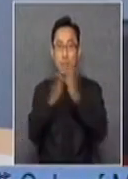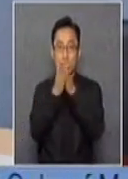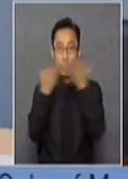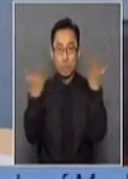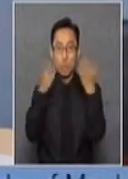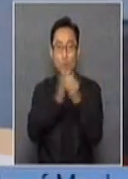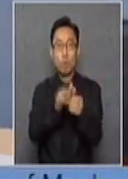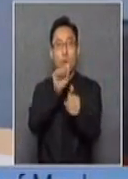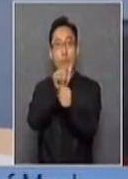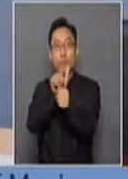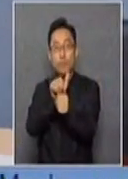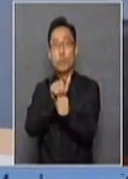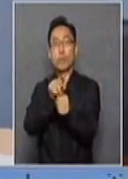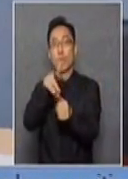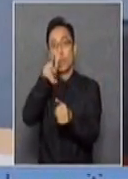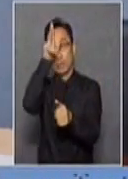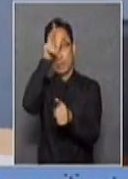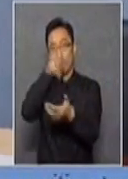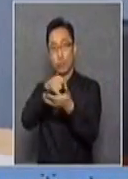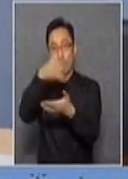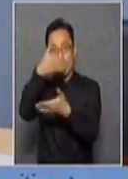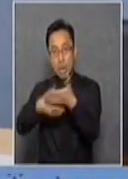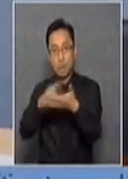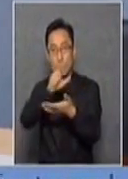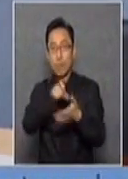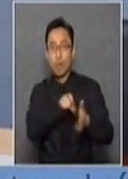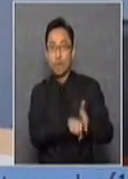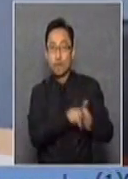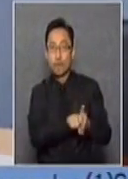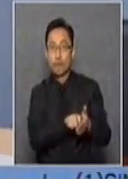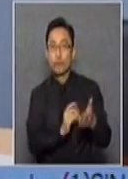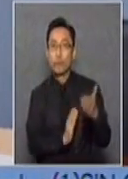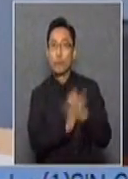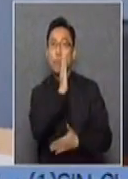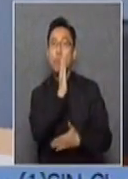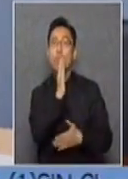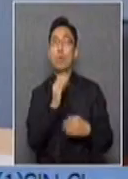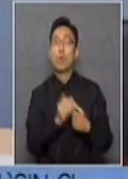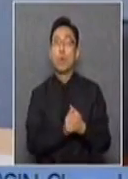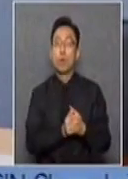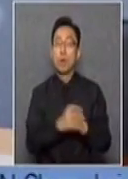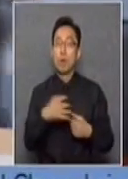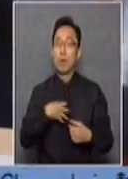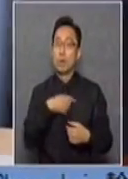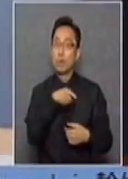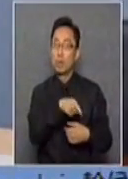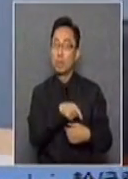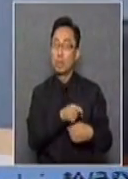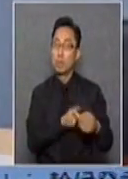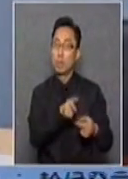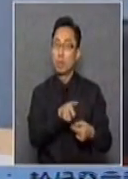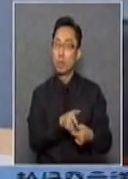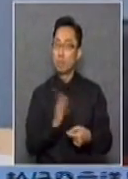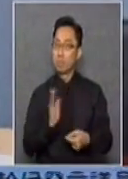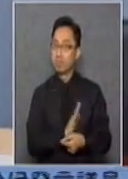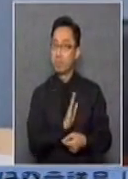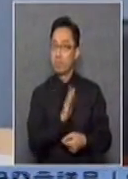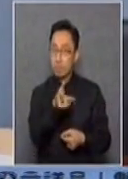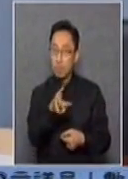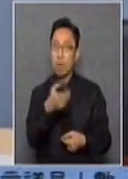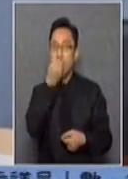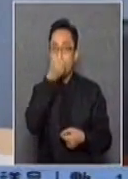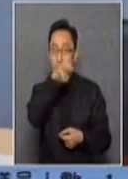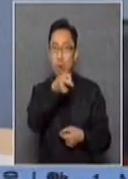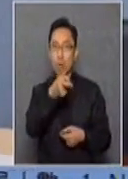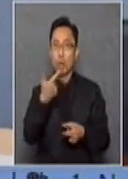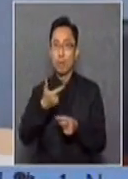減税，因為儲備過多，我認為這種做法其實完全偏頗，看不到香港的貧